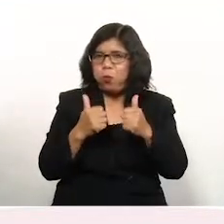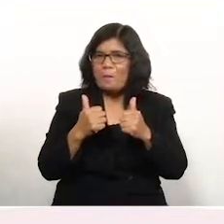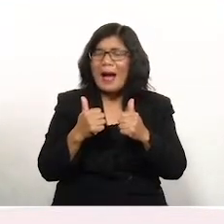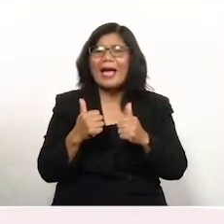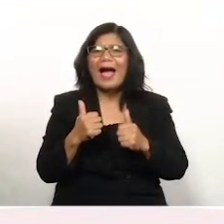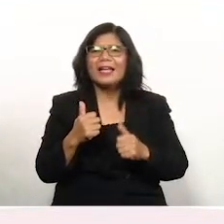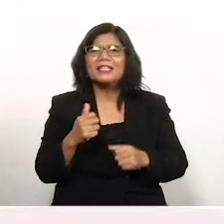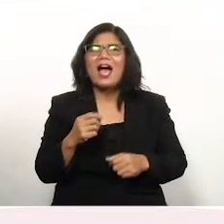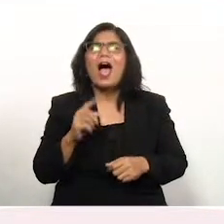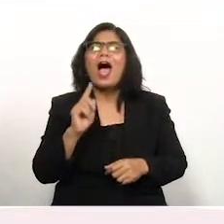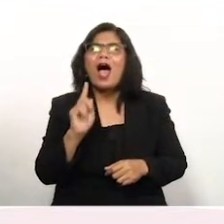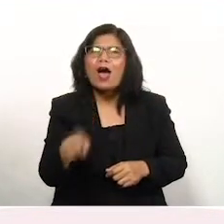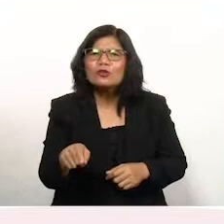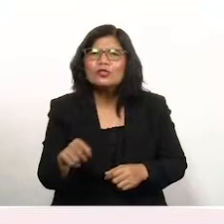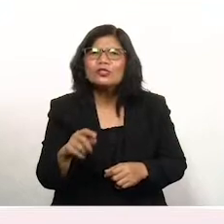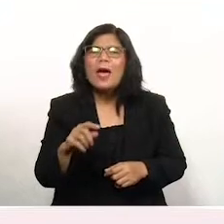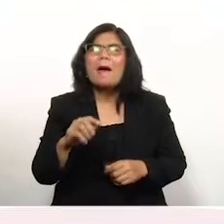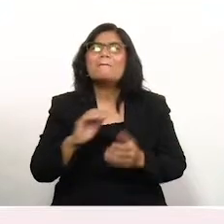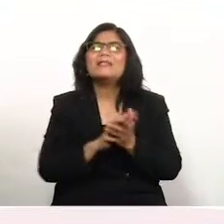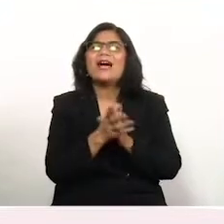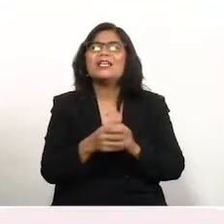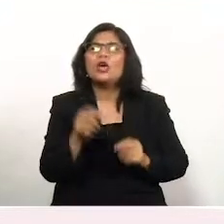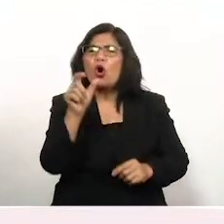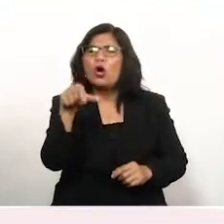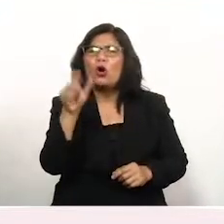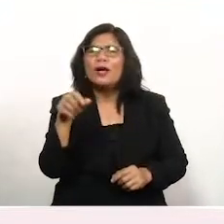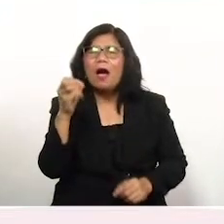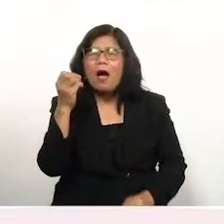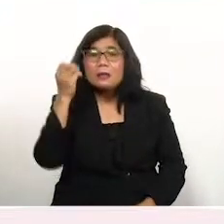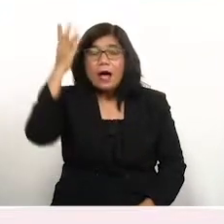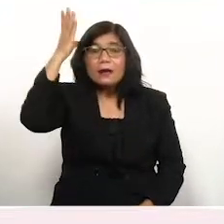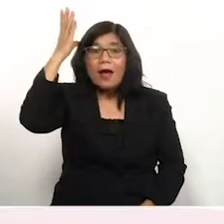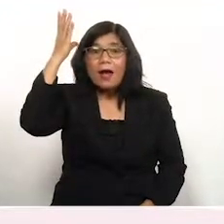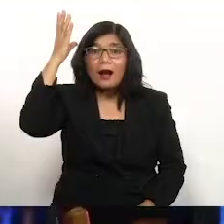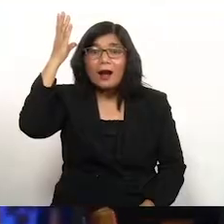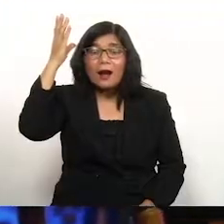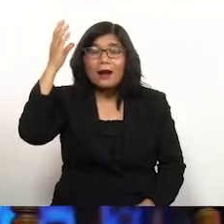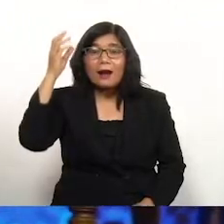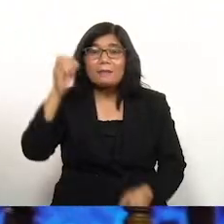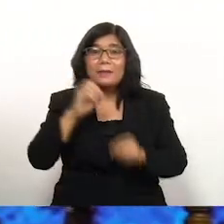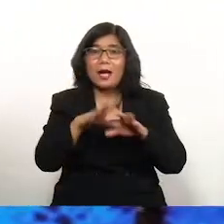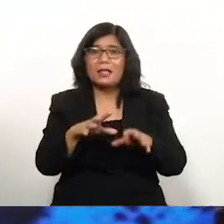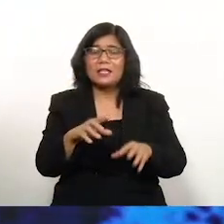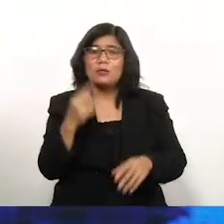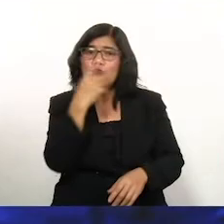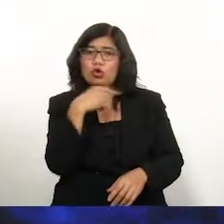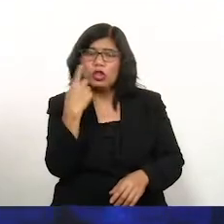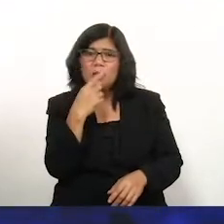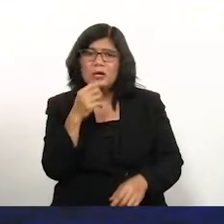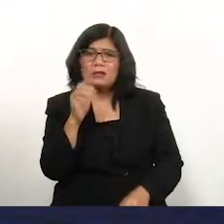Hai maka kita harus jadi orang yang sadar akan berkat tip Hai sikap mulut kita ndak sembarangan